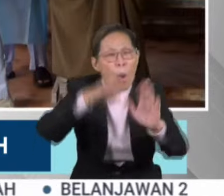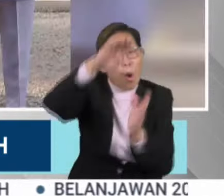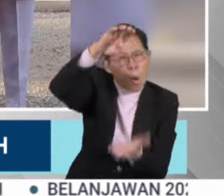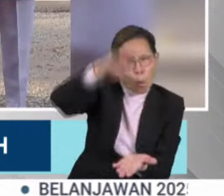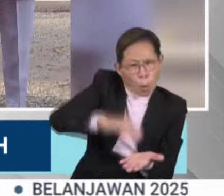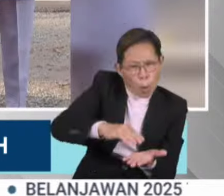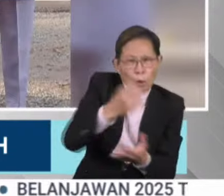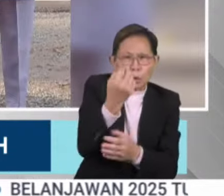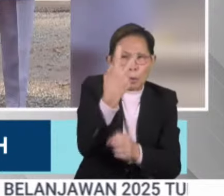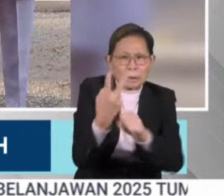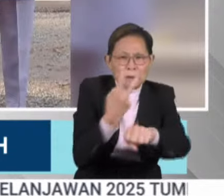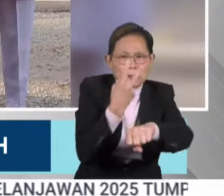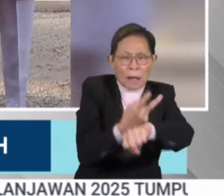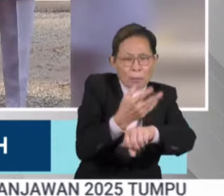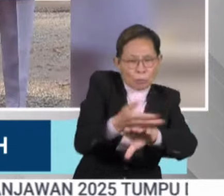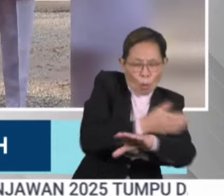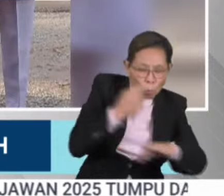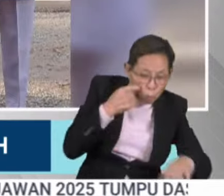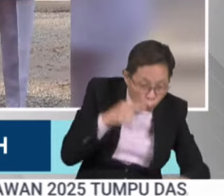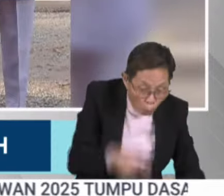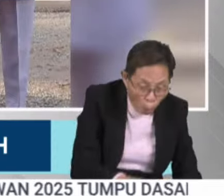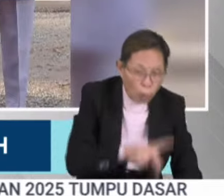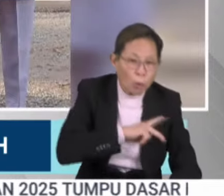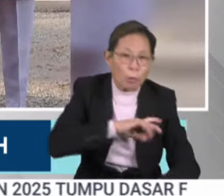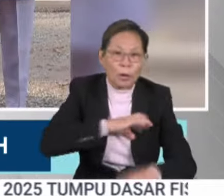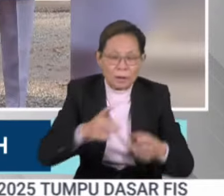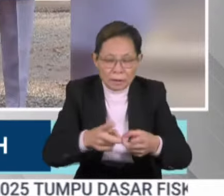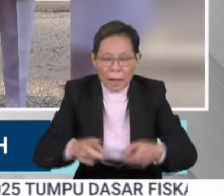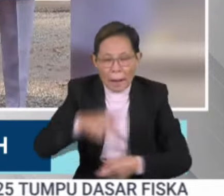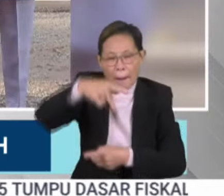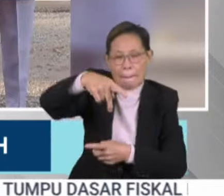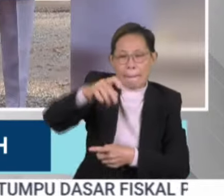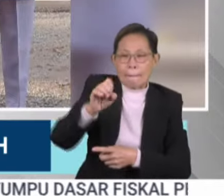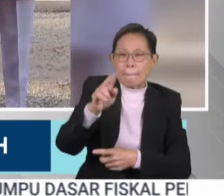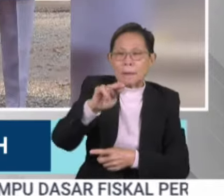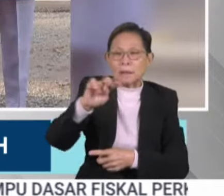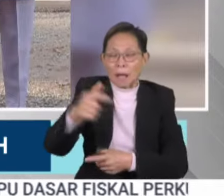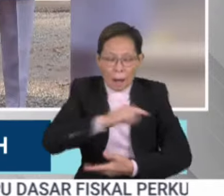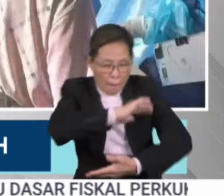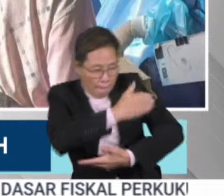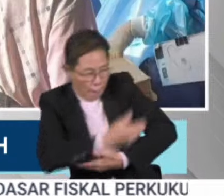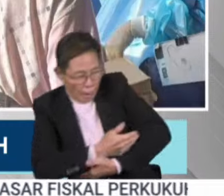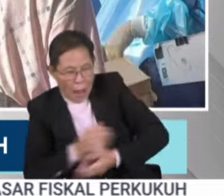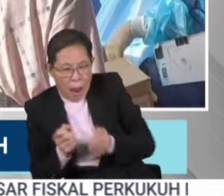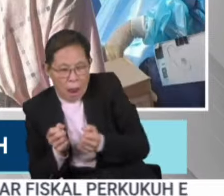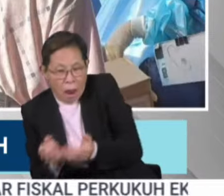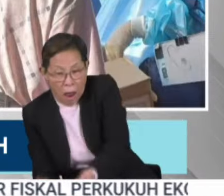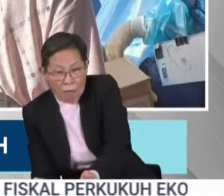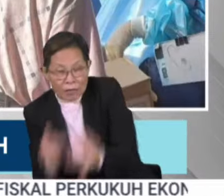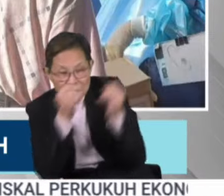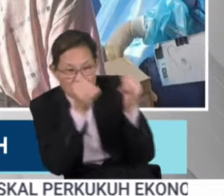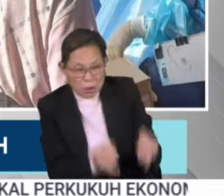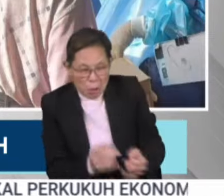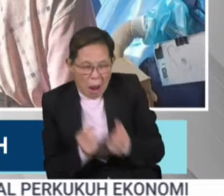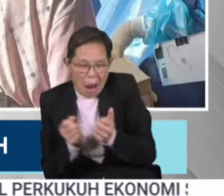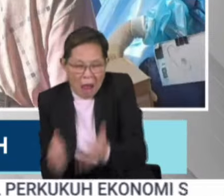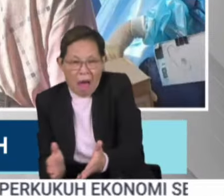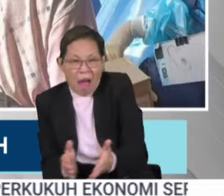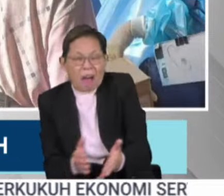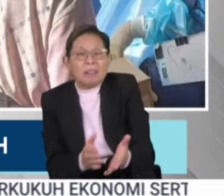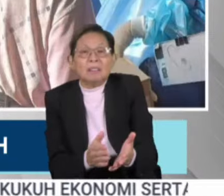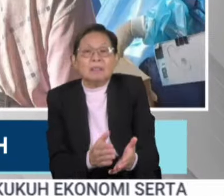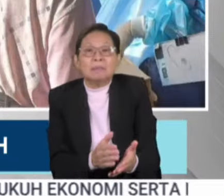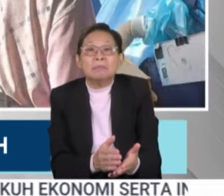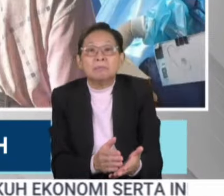kurang 12 jam sebelum ditemui. Ketua Polis Daerah Pendang berkata bayi dipercayai ditinggalkan individu tidak bertanggungjawab